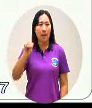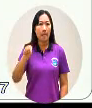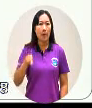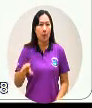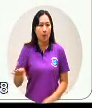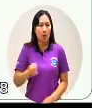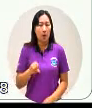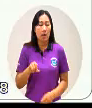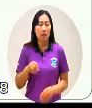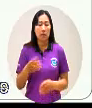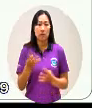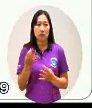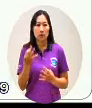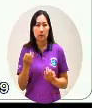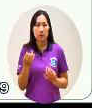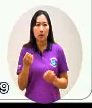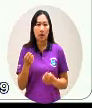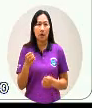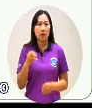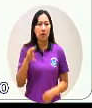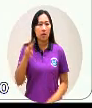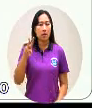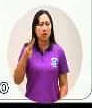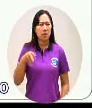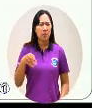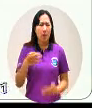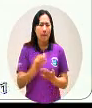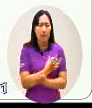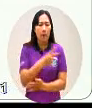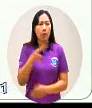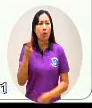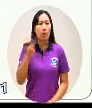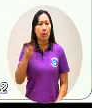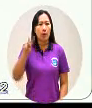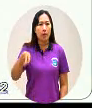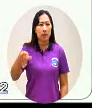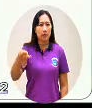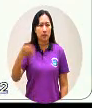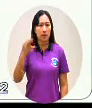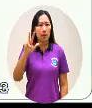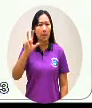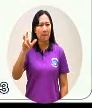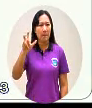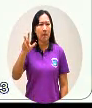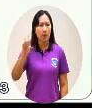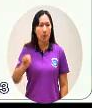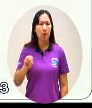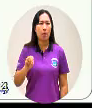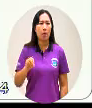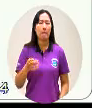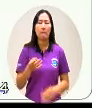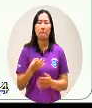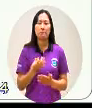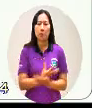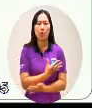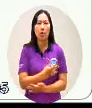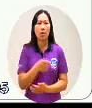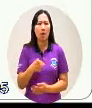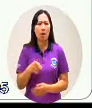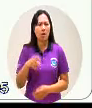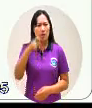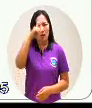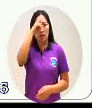啊。也阁不足2970万，咱有甲区公所拜托有一寡回馈金，咱拜托伊伫明